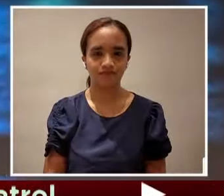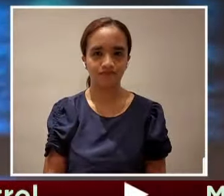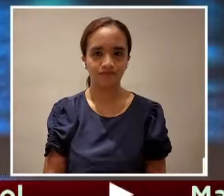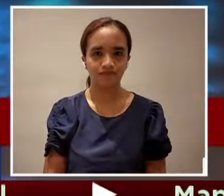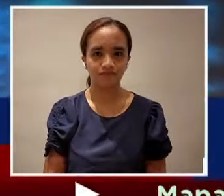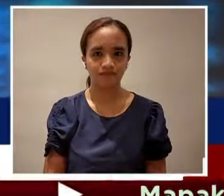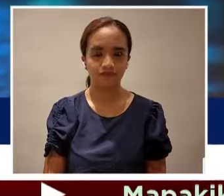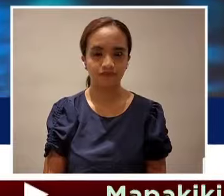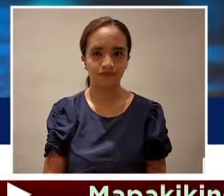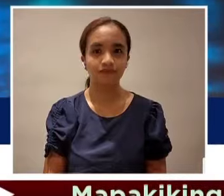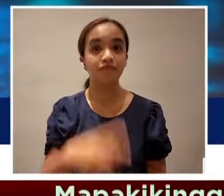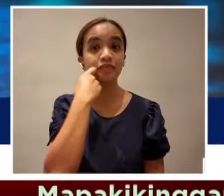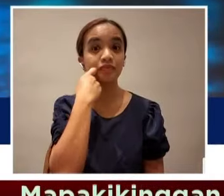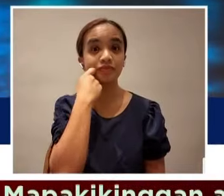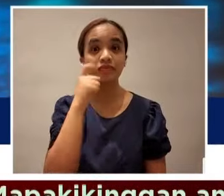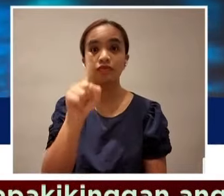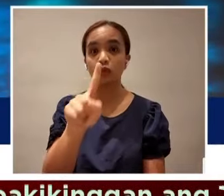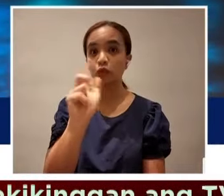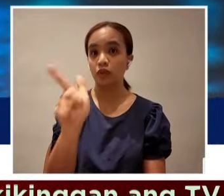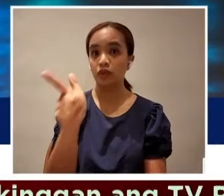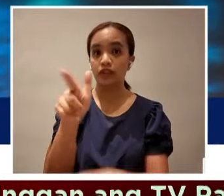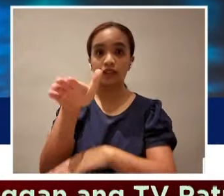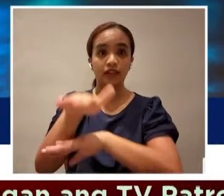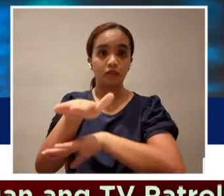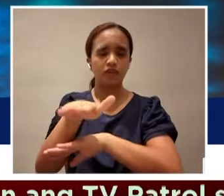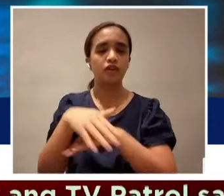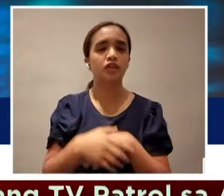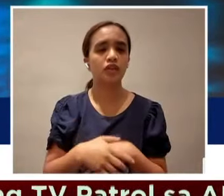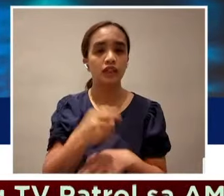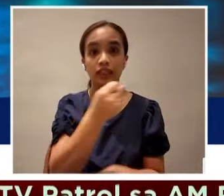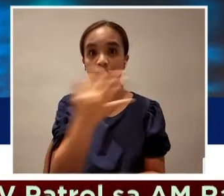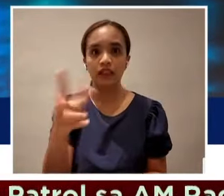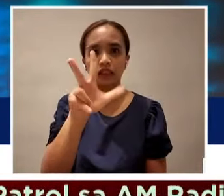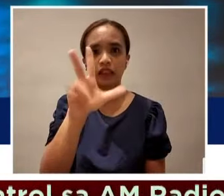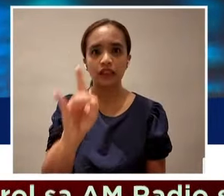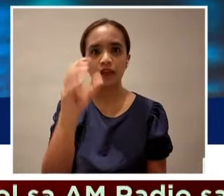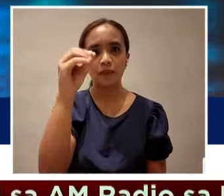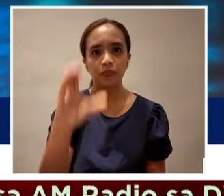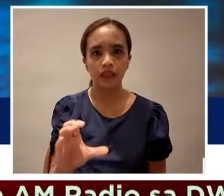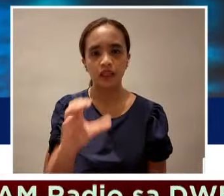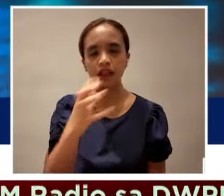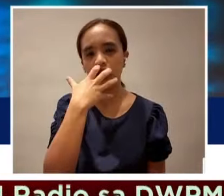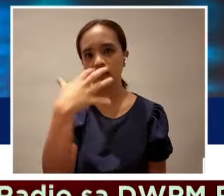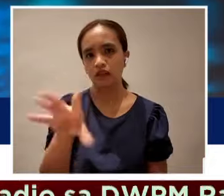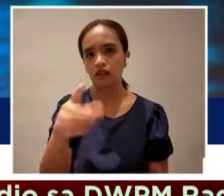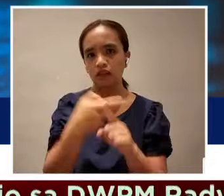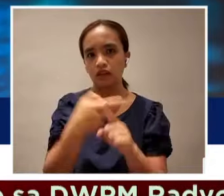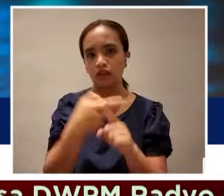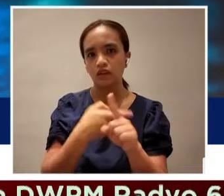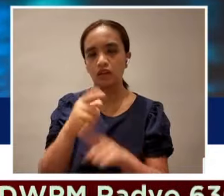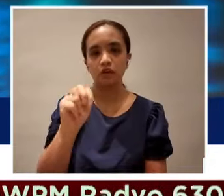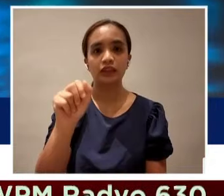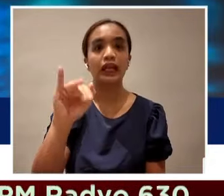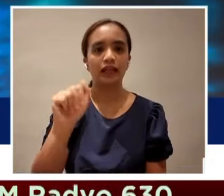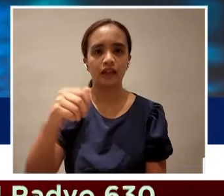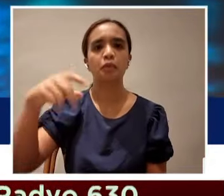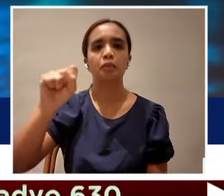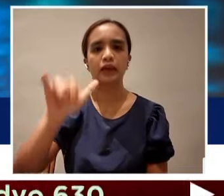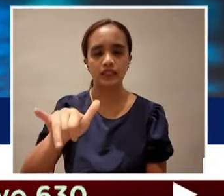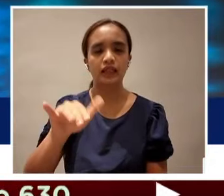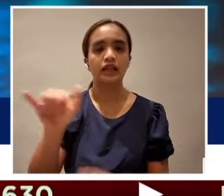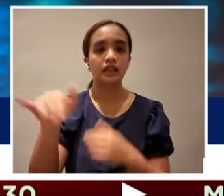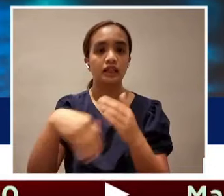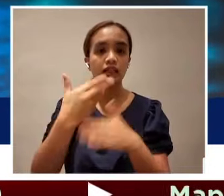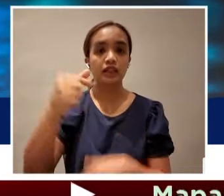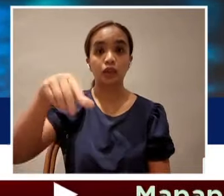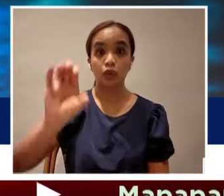Kabayan, kaninang alauna 20 ng hapon ay umabot sa 38 degrees Celsius ang temperatura sa NAIA sa Pasay City, at sa Quezon City naman alas 3